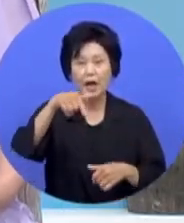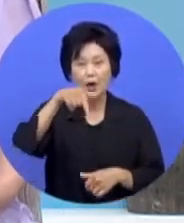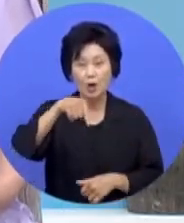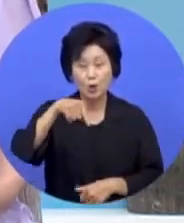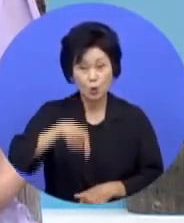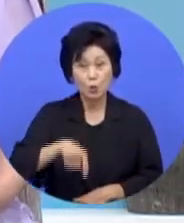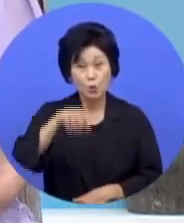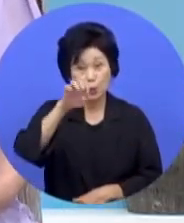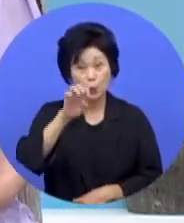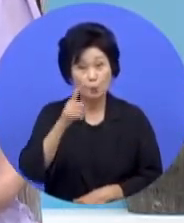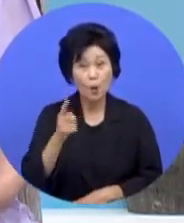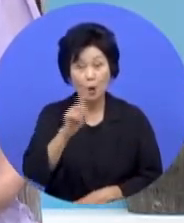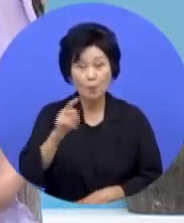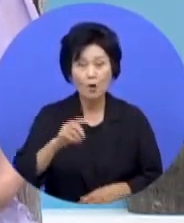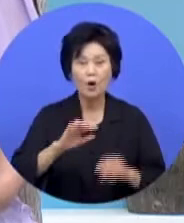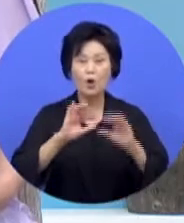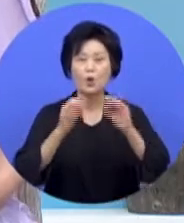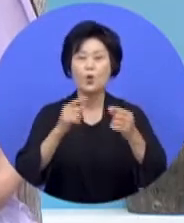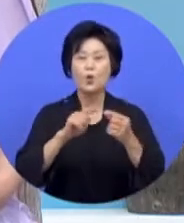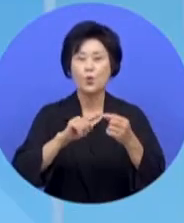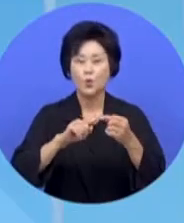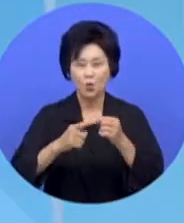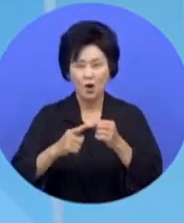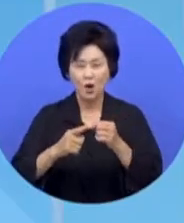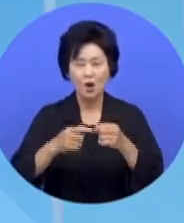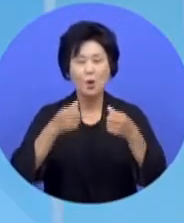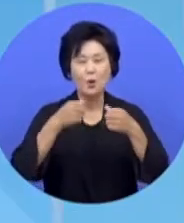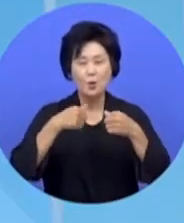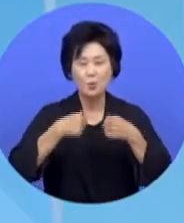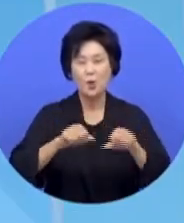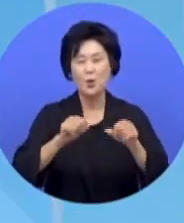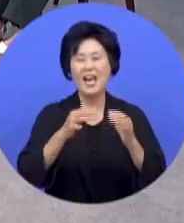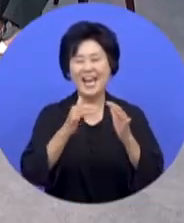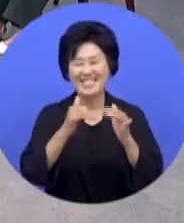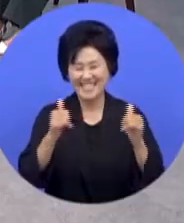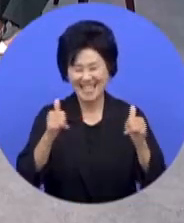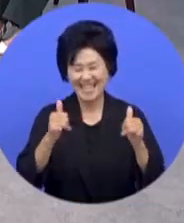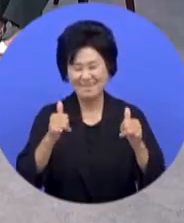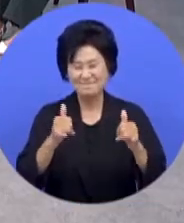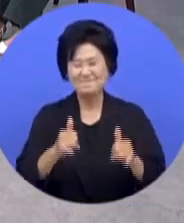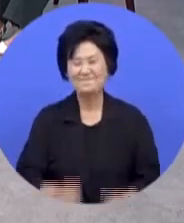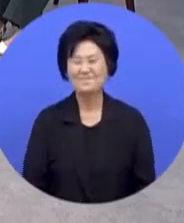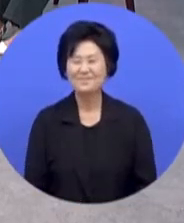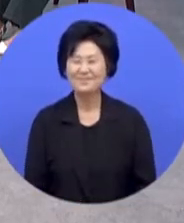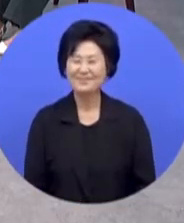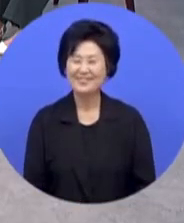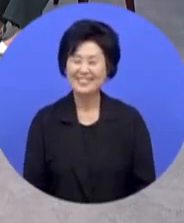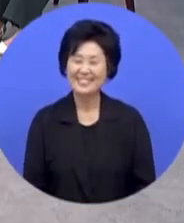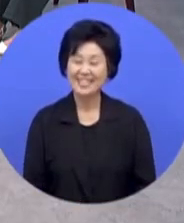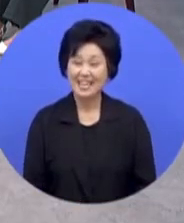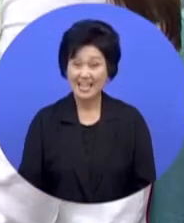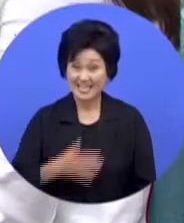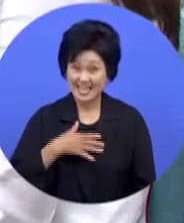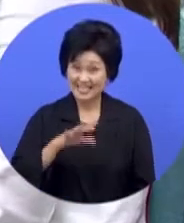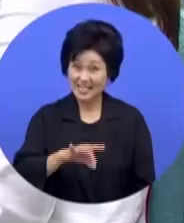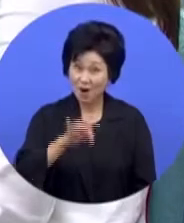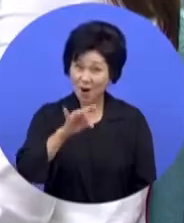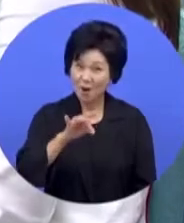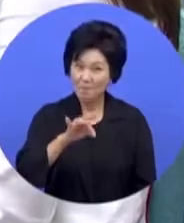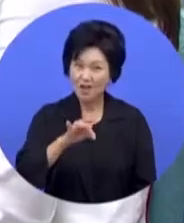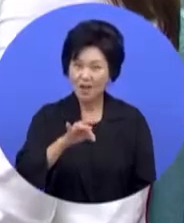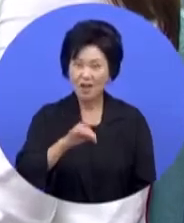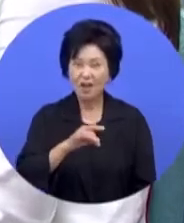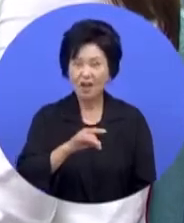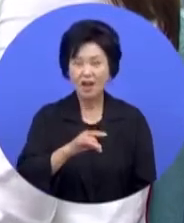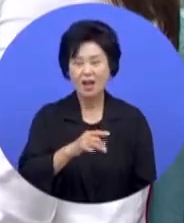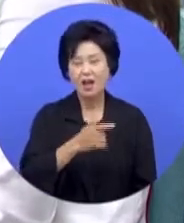분. 노포자시잖아요. 노래 포기하신 분. 네. 그래서 처음엔 힘들었는데 금방